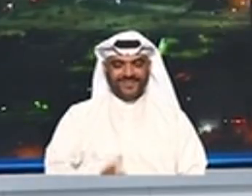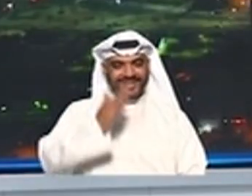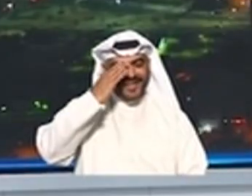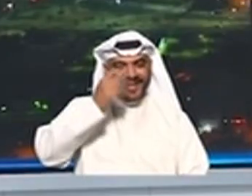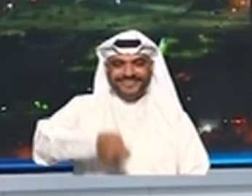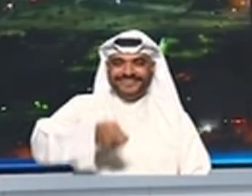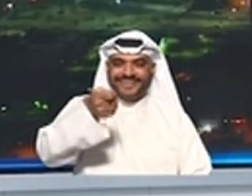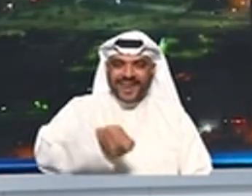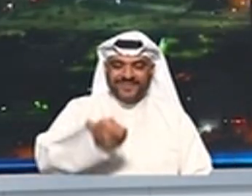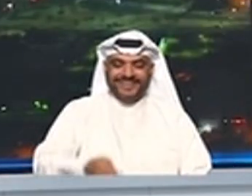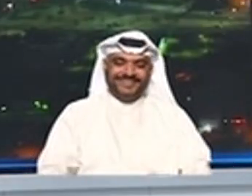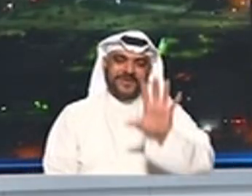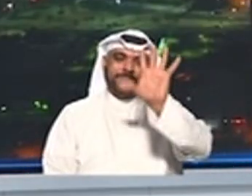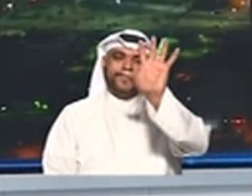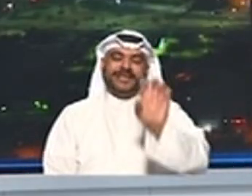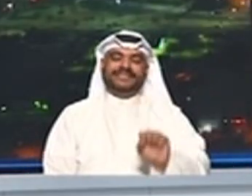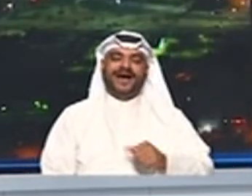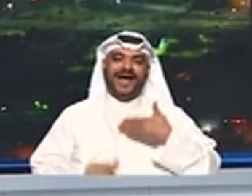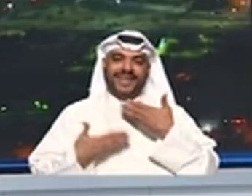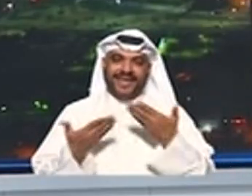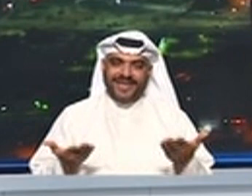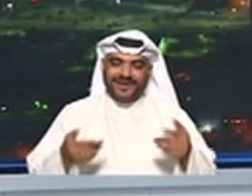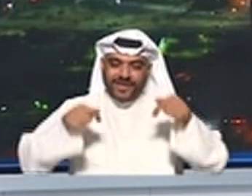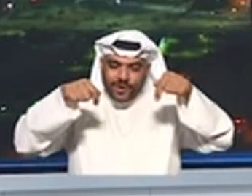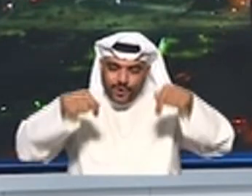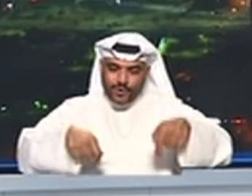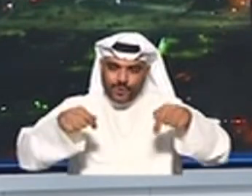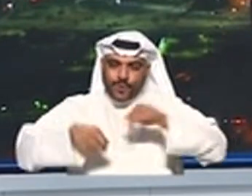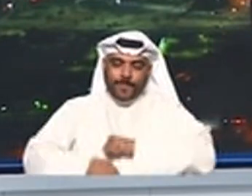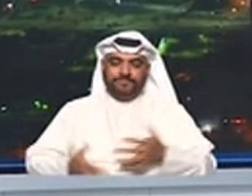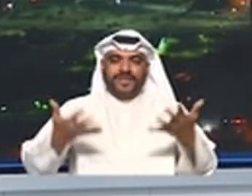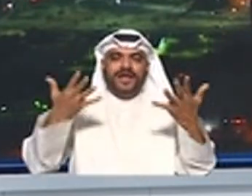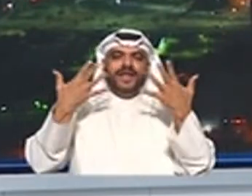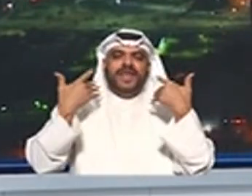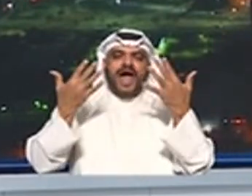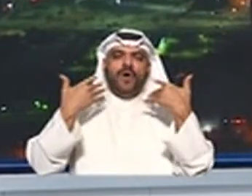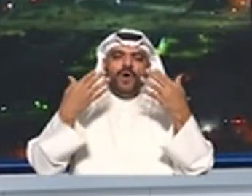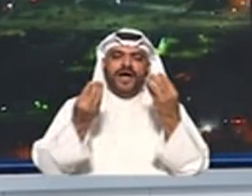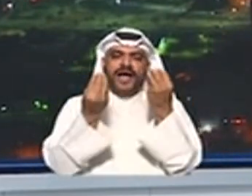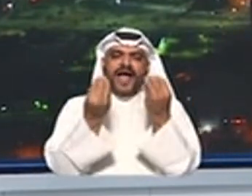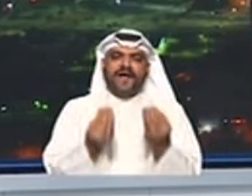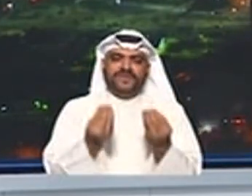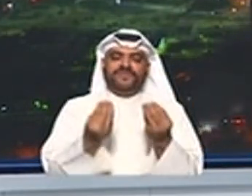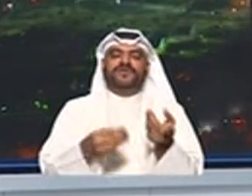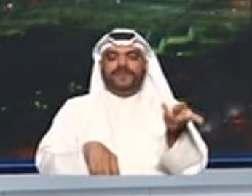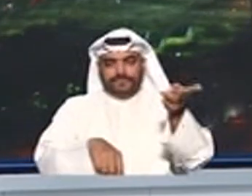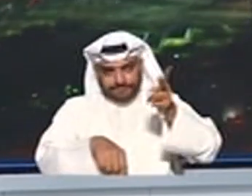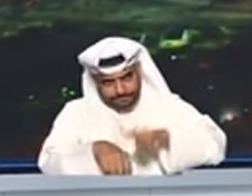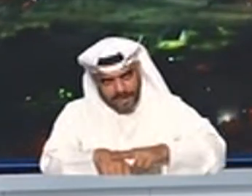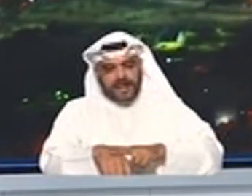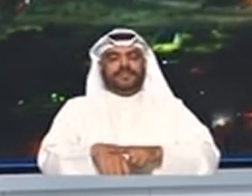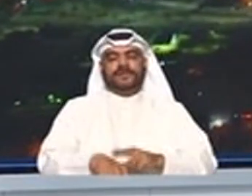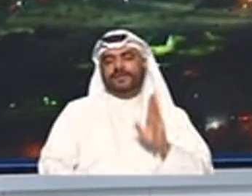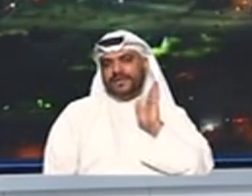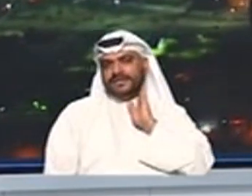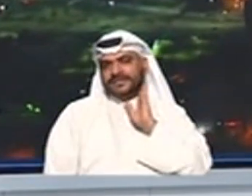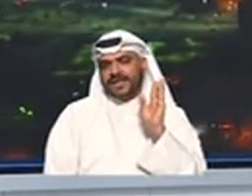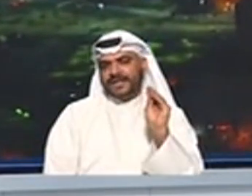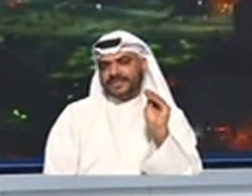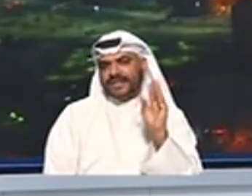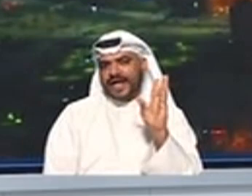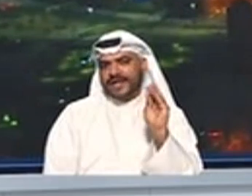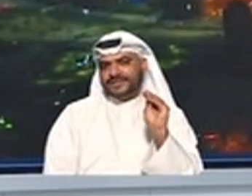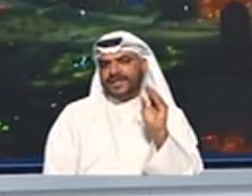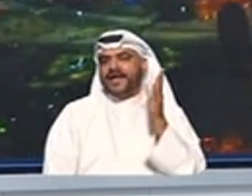اسعد الله اوقاتكم اعزائي المشاهدين. الرياح الشماليه الغربيه راح تستمر ويانا اليوم مباشر وعقبه، والهواء الكوس يعود مجددا ابتداء من